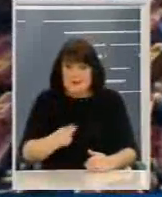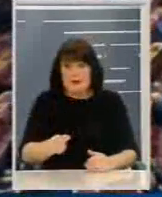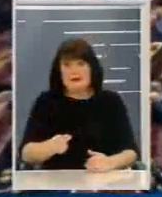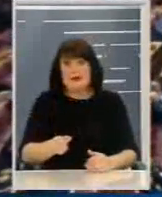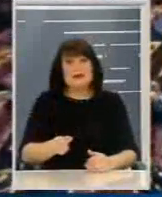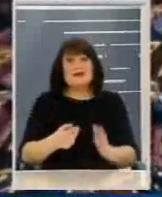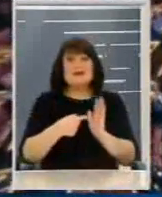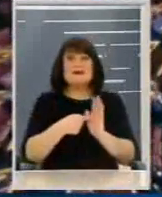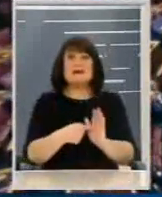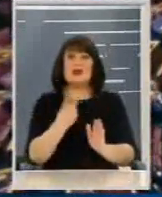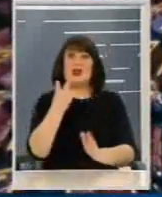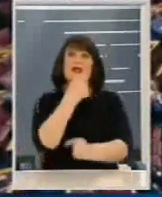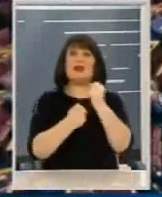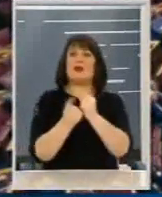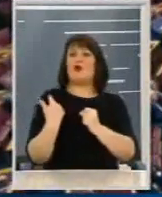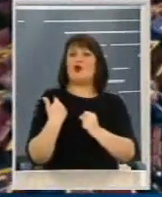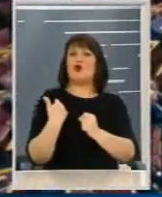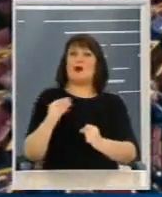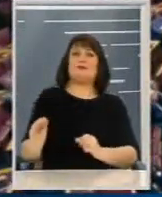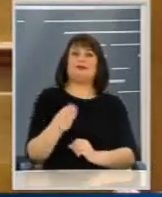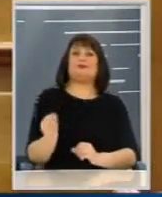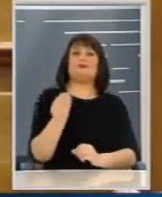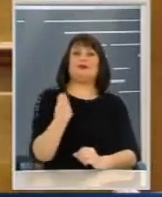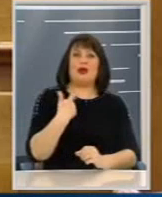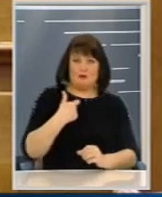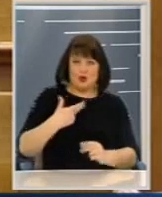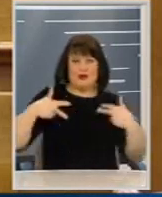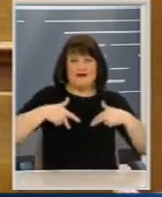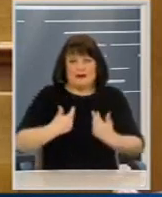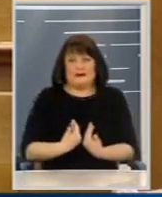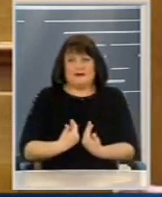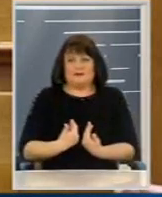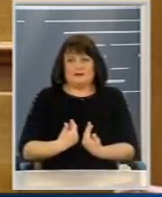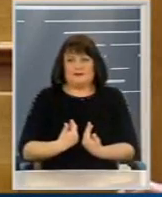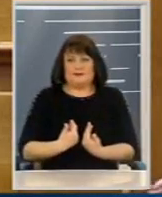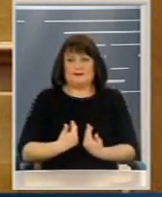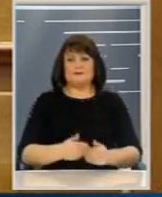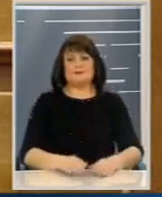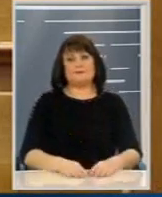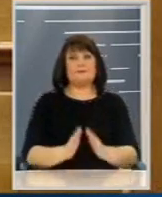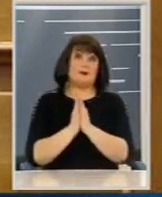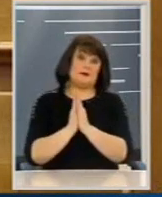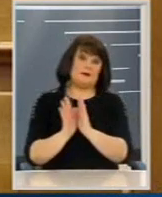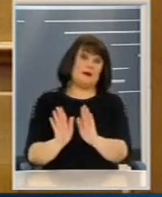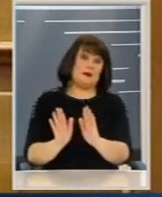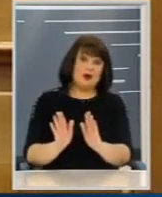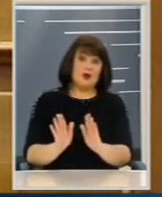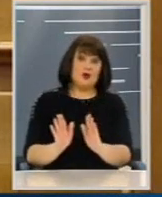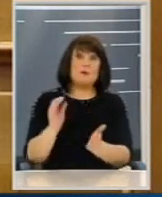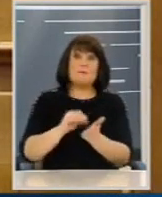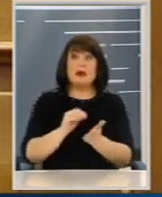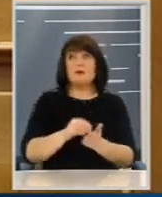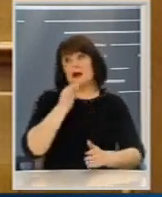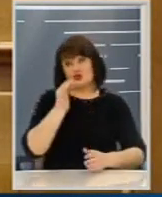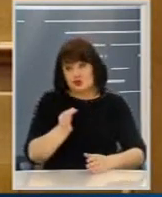είναι φαινόμενα της τελευταίας διετίας, από τότε που αναλάβαμε εμείς. Σας παρακαλώ λοιπόν, και το